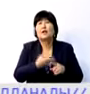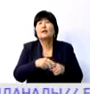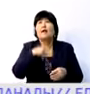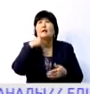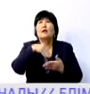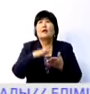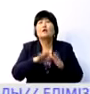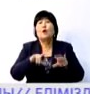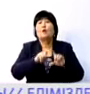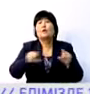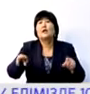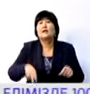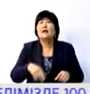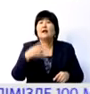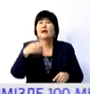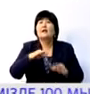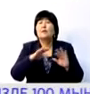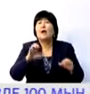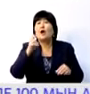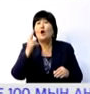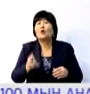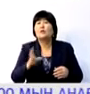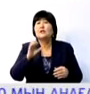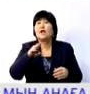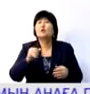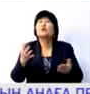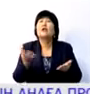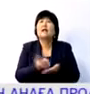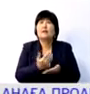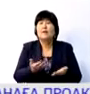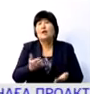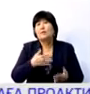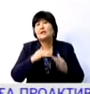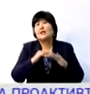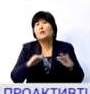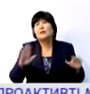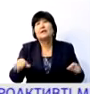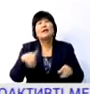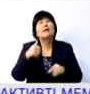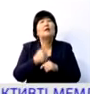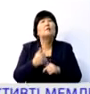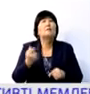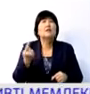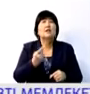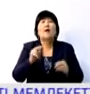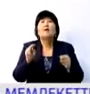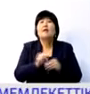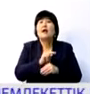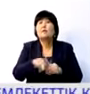ұстаған орталық директоры 40 баланың әлеуметтік статусын анықтапты. Біздің балаларымызға ең бірінші